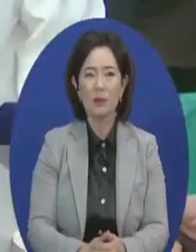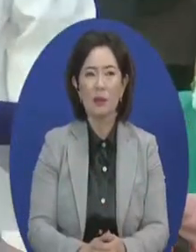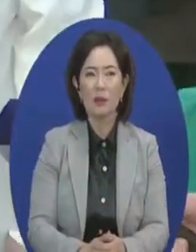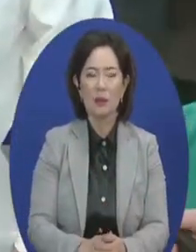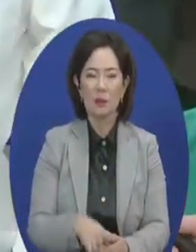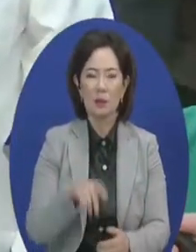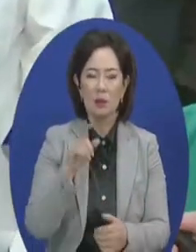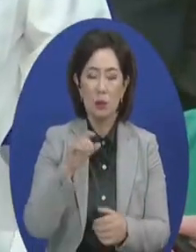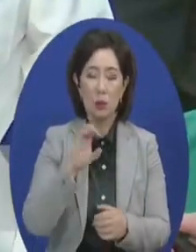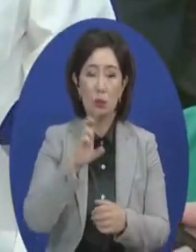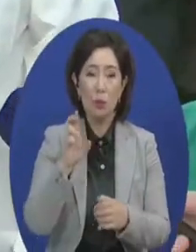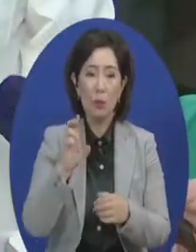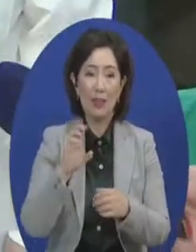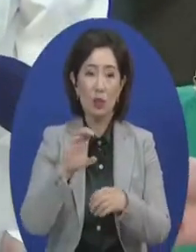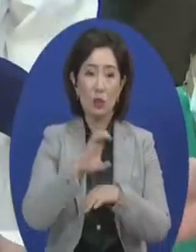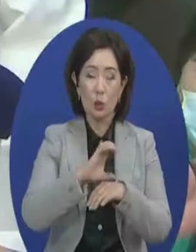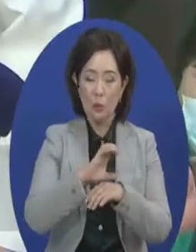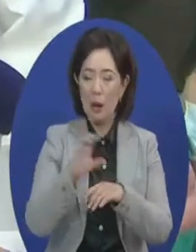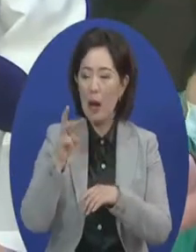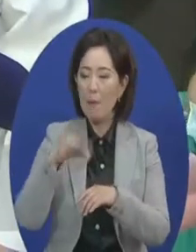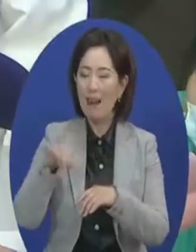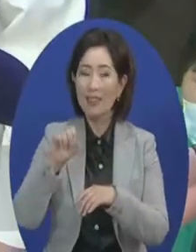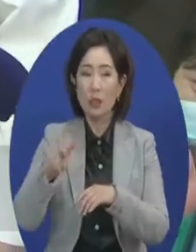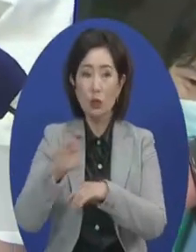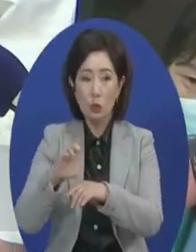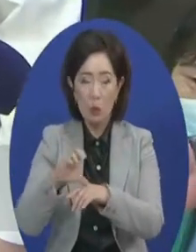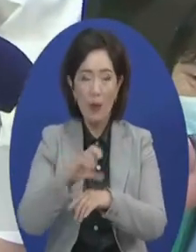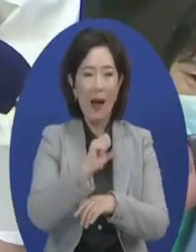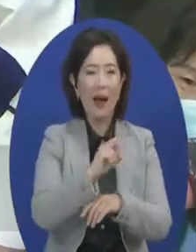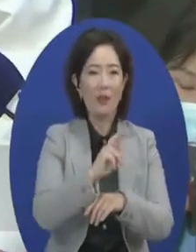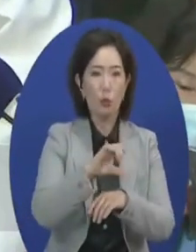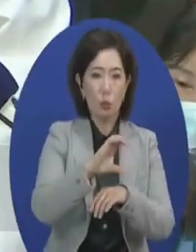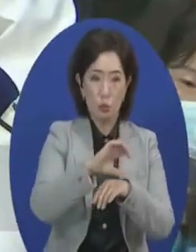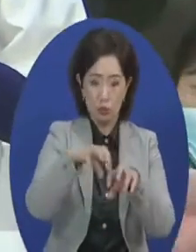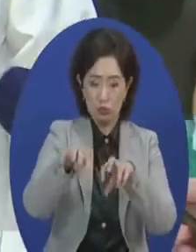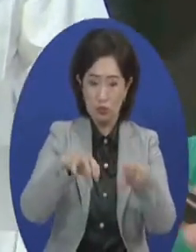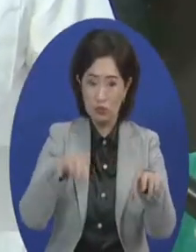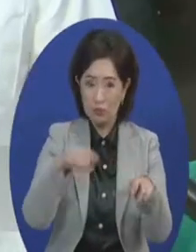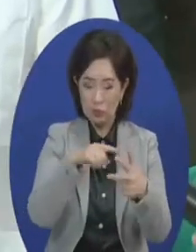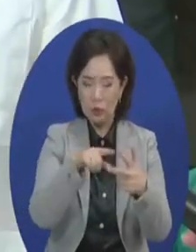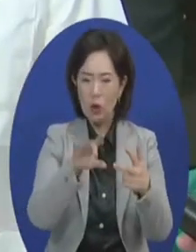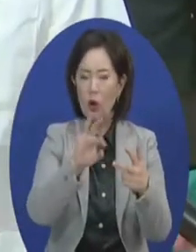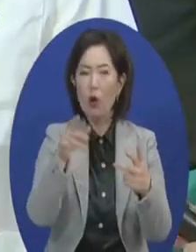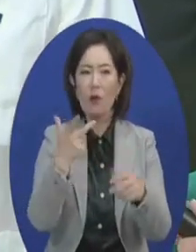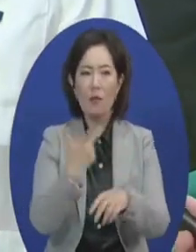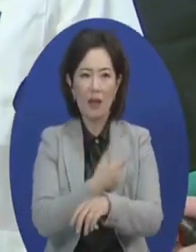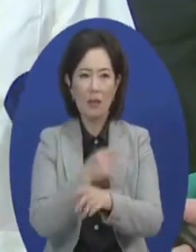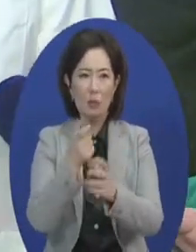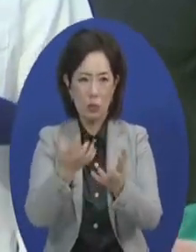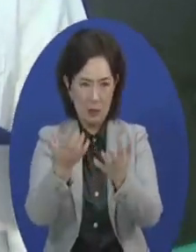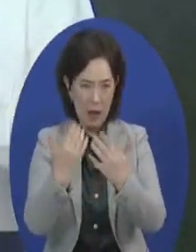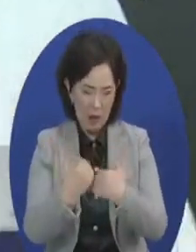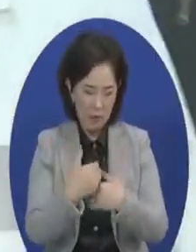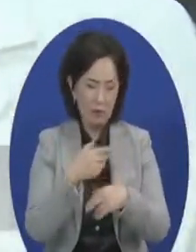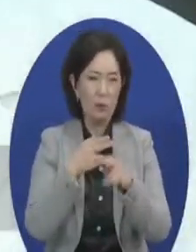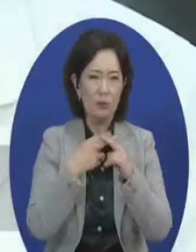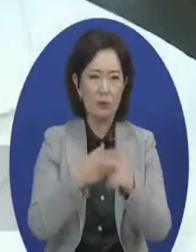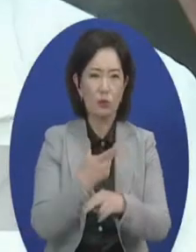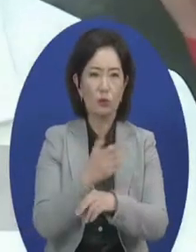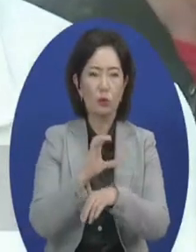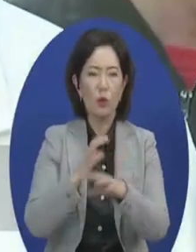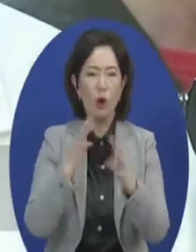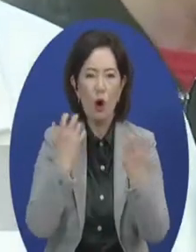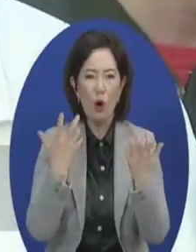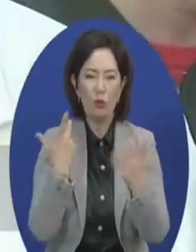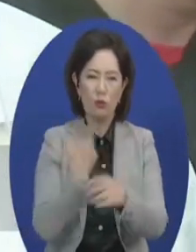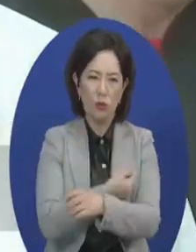Өмнө хэвтралтай байгаа Сүхбаатар сум, Мандал сум, Алтанболог сумдаа бусад сумдуудынхаа вакцинаторуудыг татаж авчираад ингээд